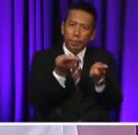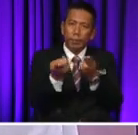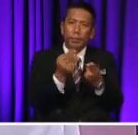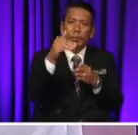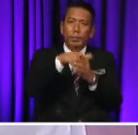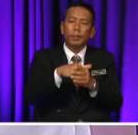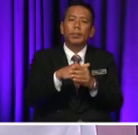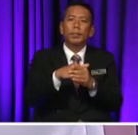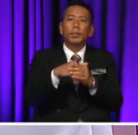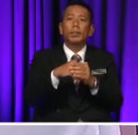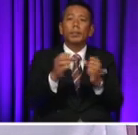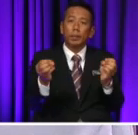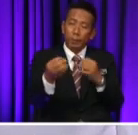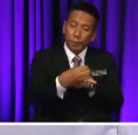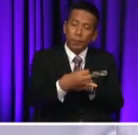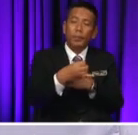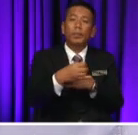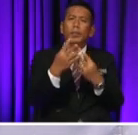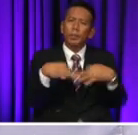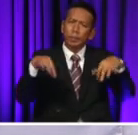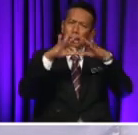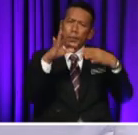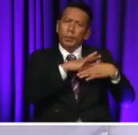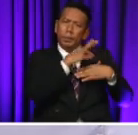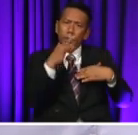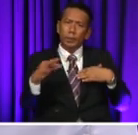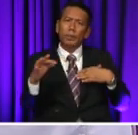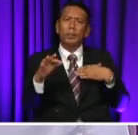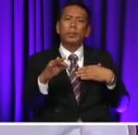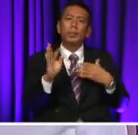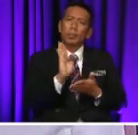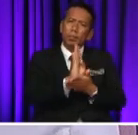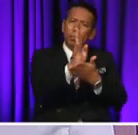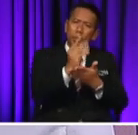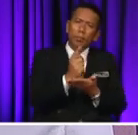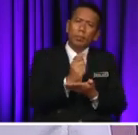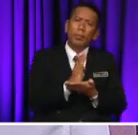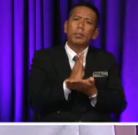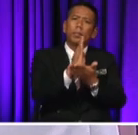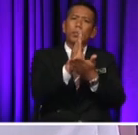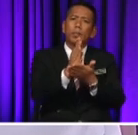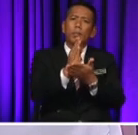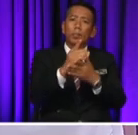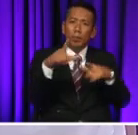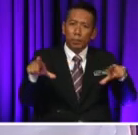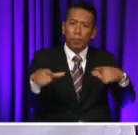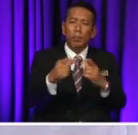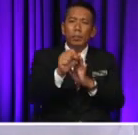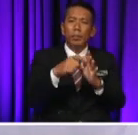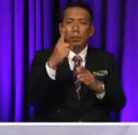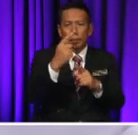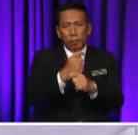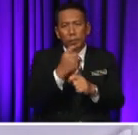organisasi pentingnya semangat tolong-menung Saling bantu membantu dalam melaksanakan sesuatu tugas